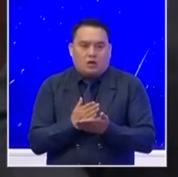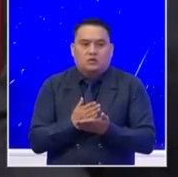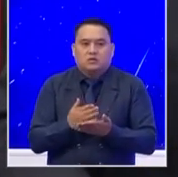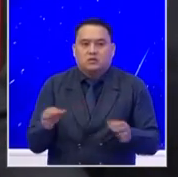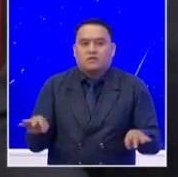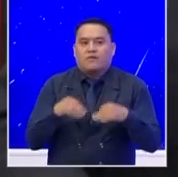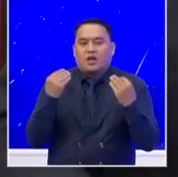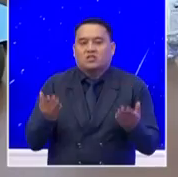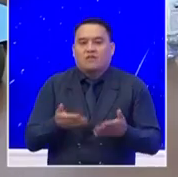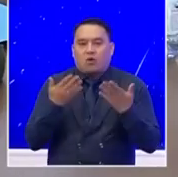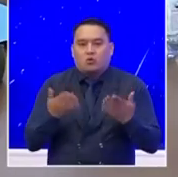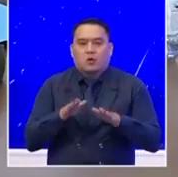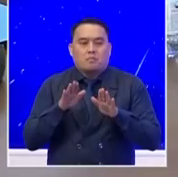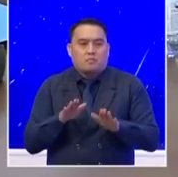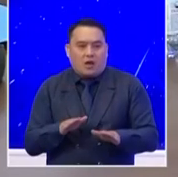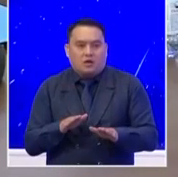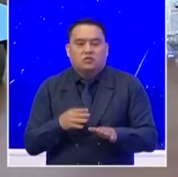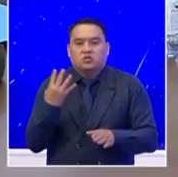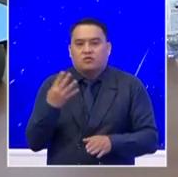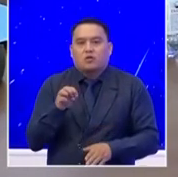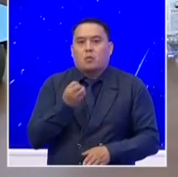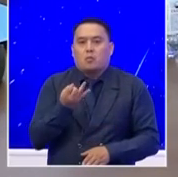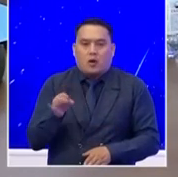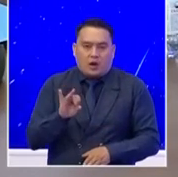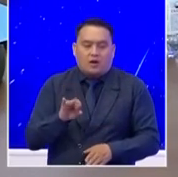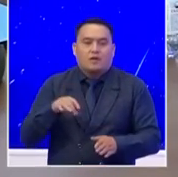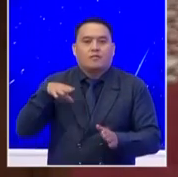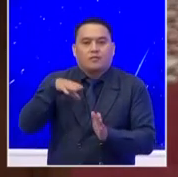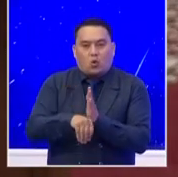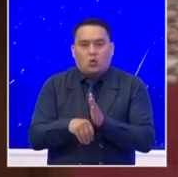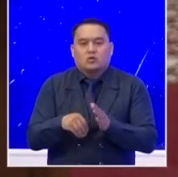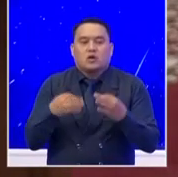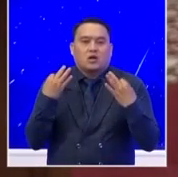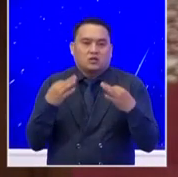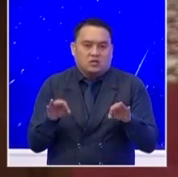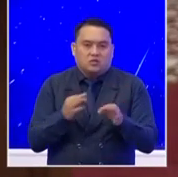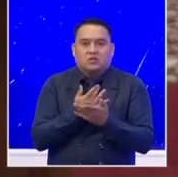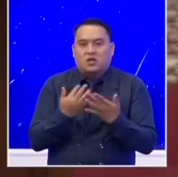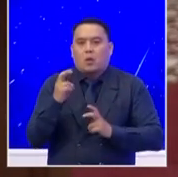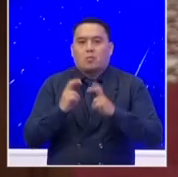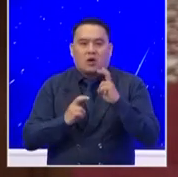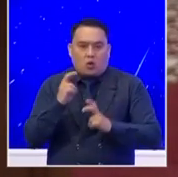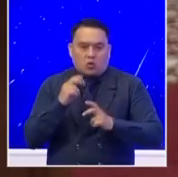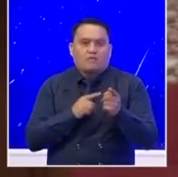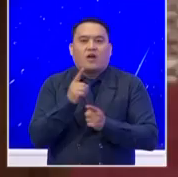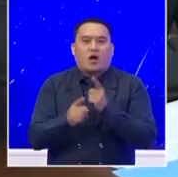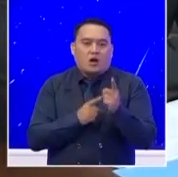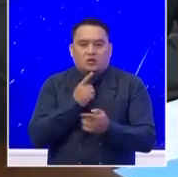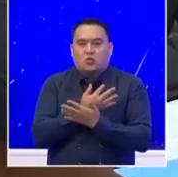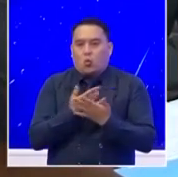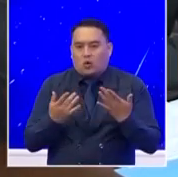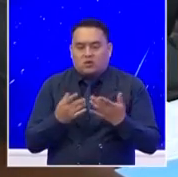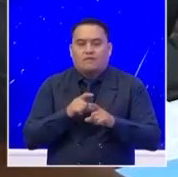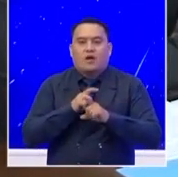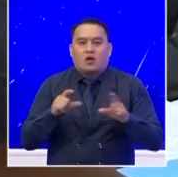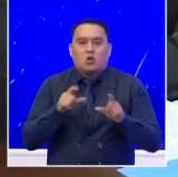свежего воздуха для местных жителей. С 4 мая в регионе введены послабления в режим карантина. Деятельность возобновил ряд